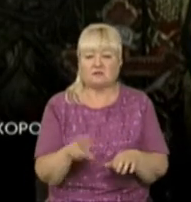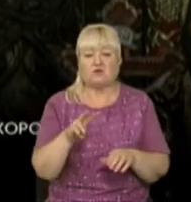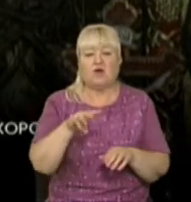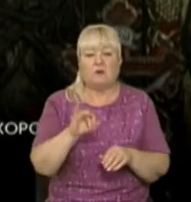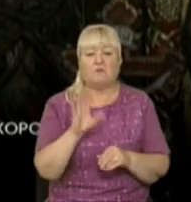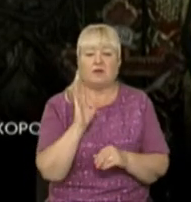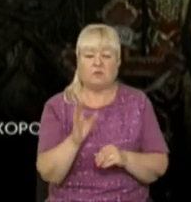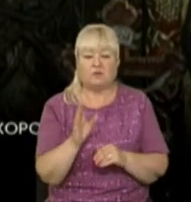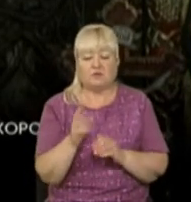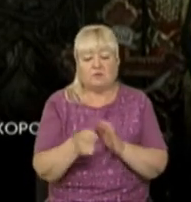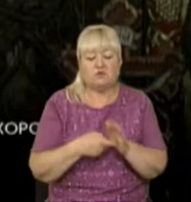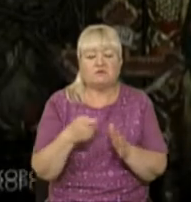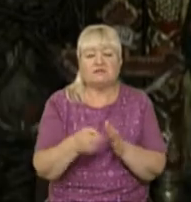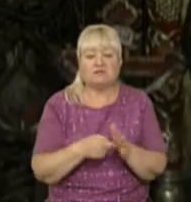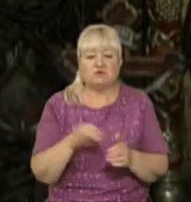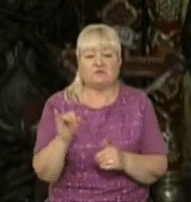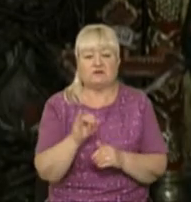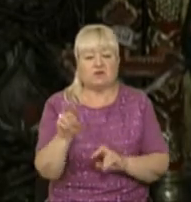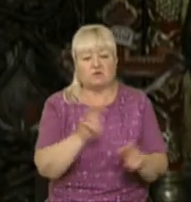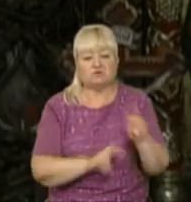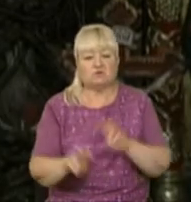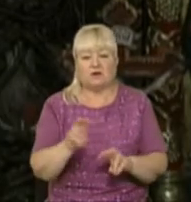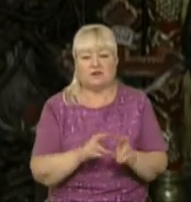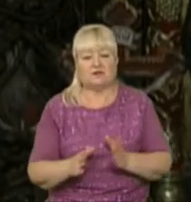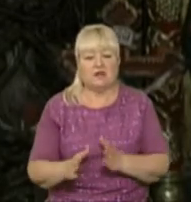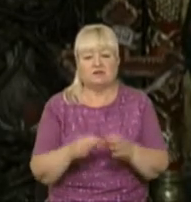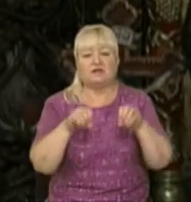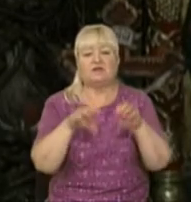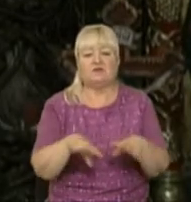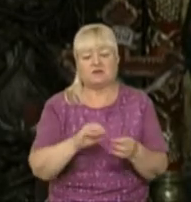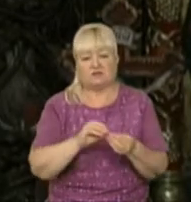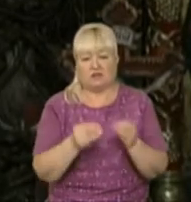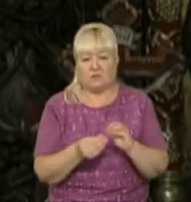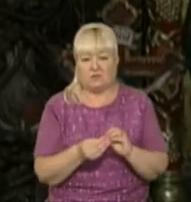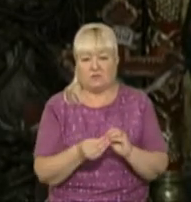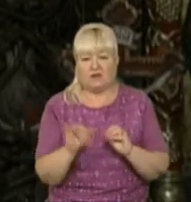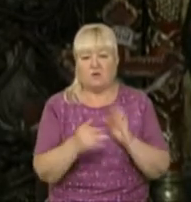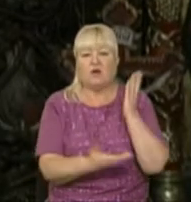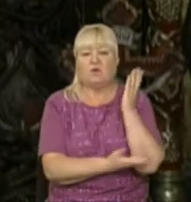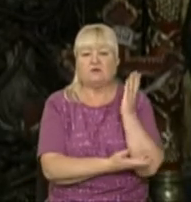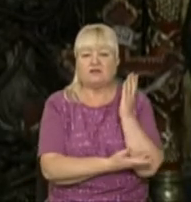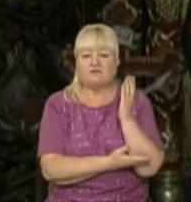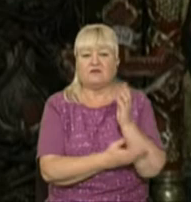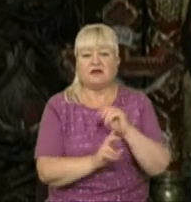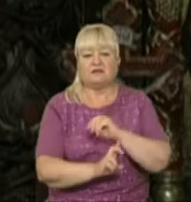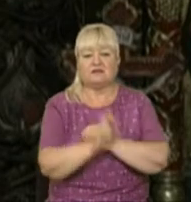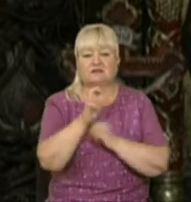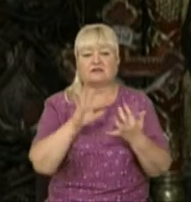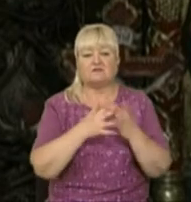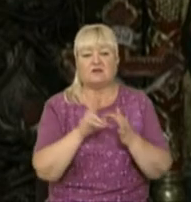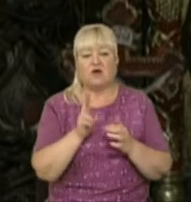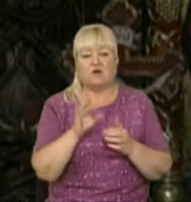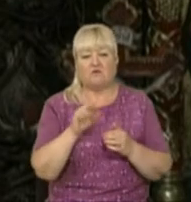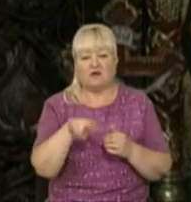будемо досліджувати і шукати шляхи вирішення проблем у дерев'яній церкві в селі